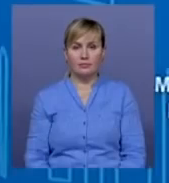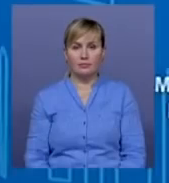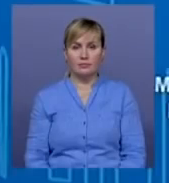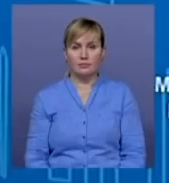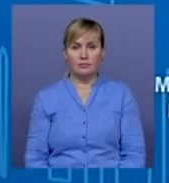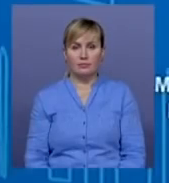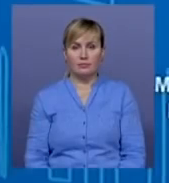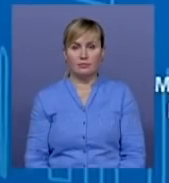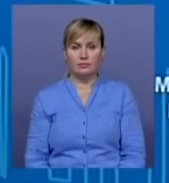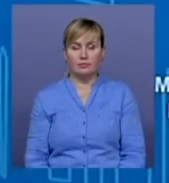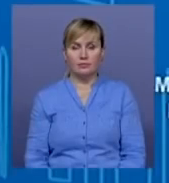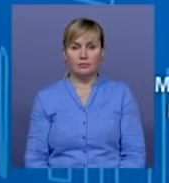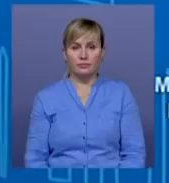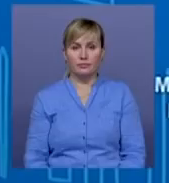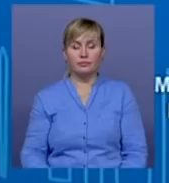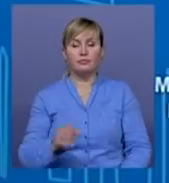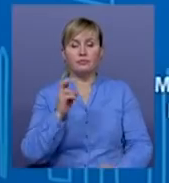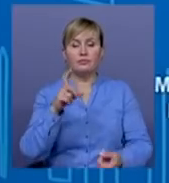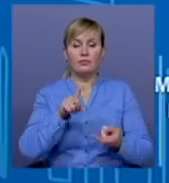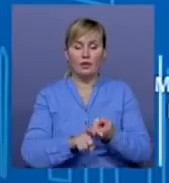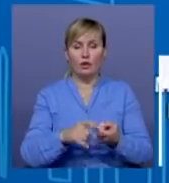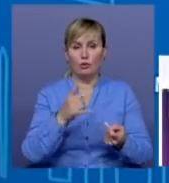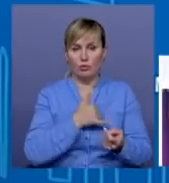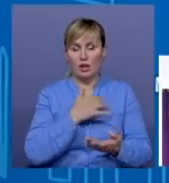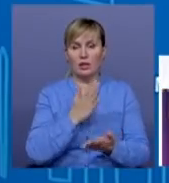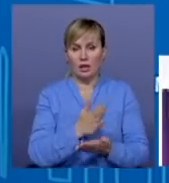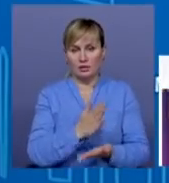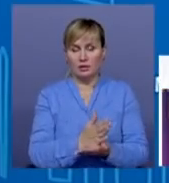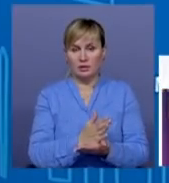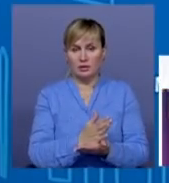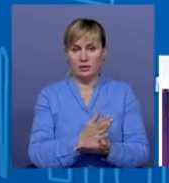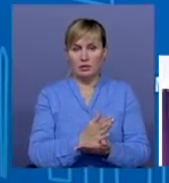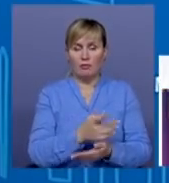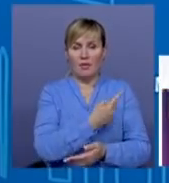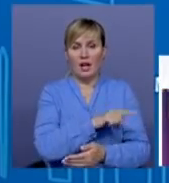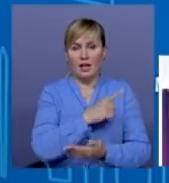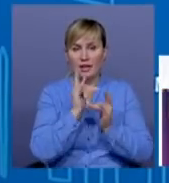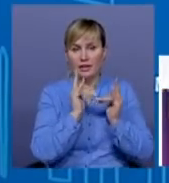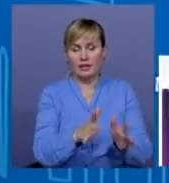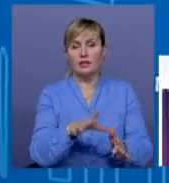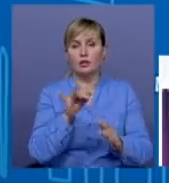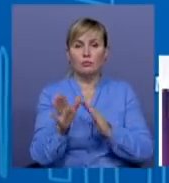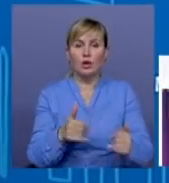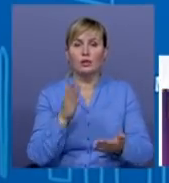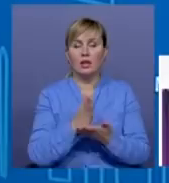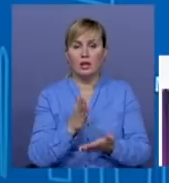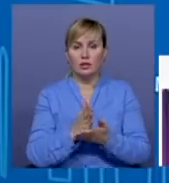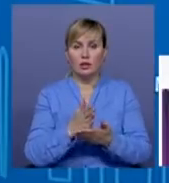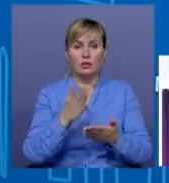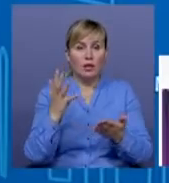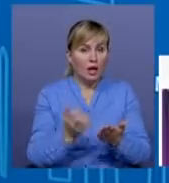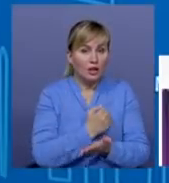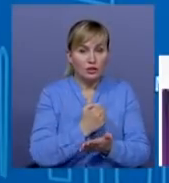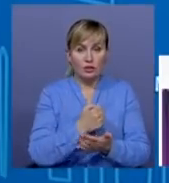25. Он как контактно находился у нас в провизорном госпитале. И после нахождения положительных